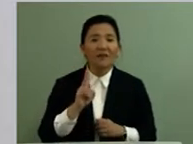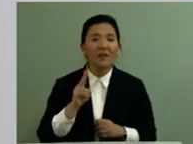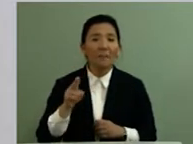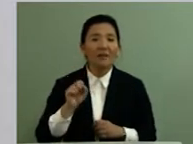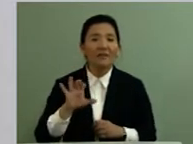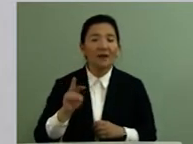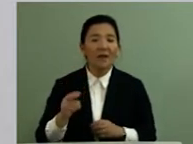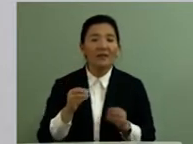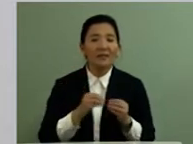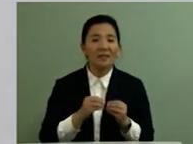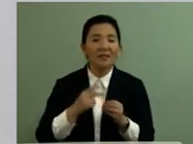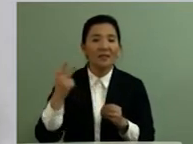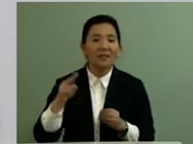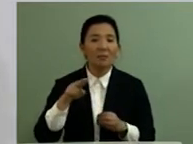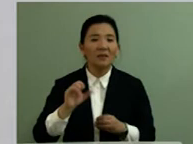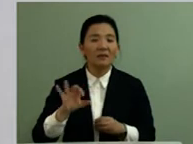килопаскаль, 10⁻ паскаль.